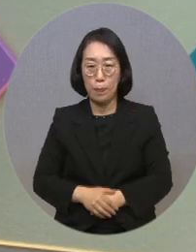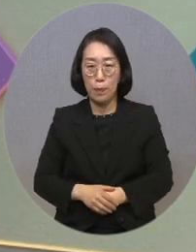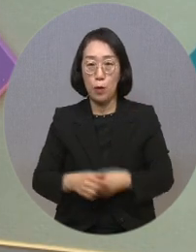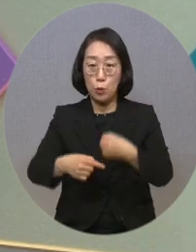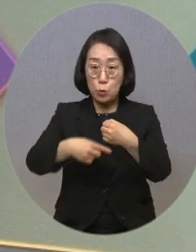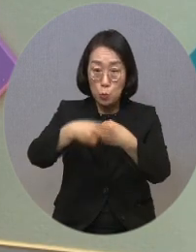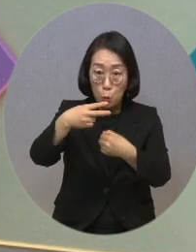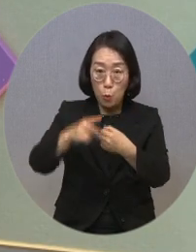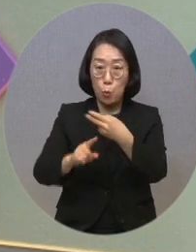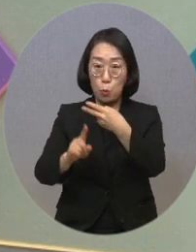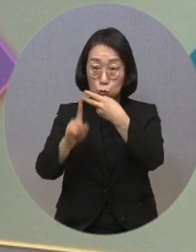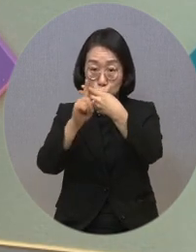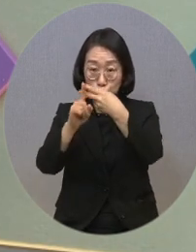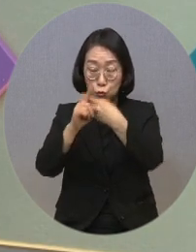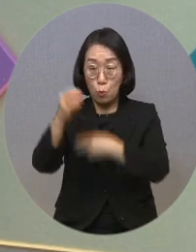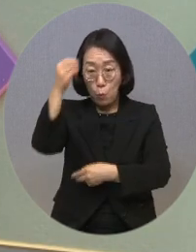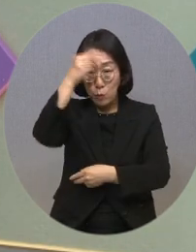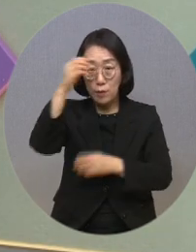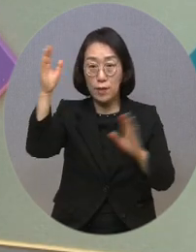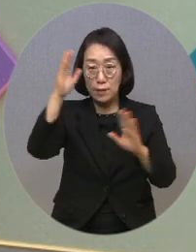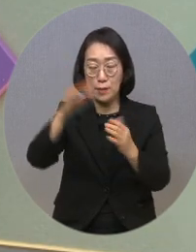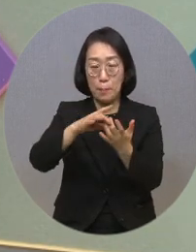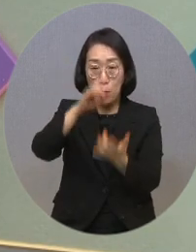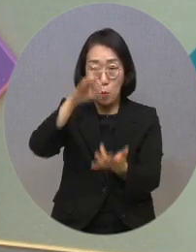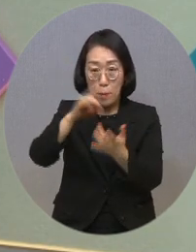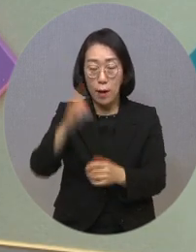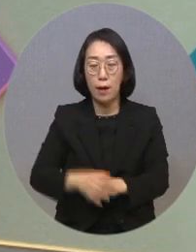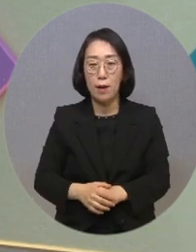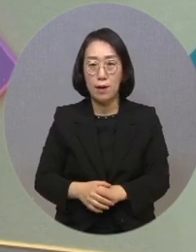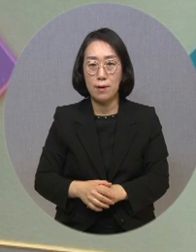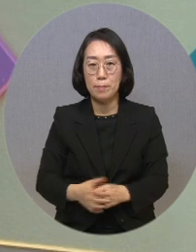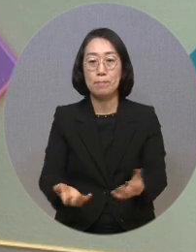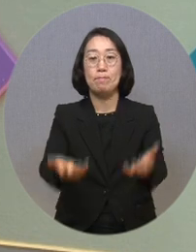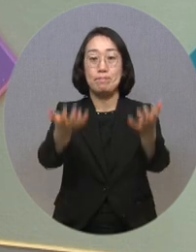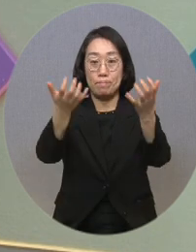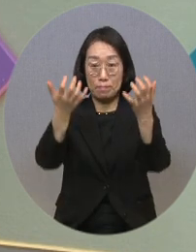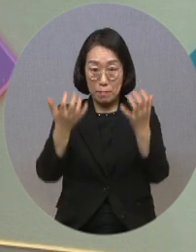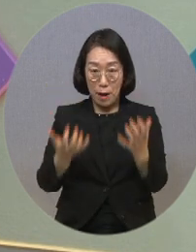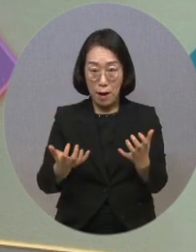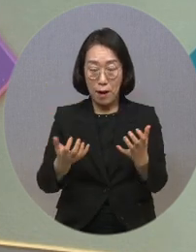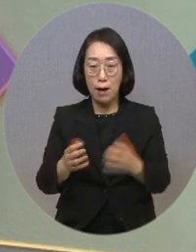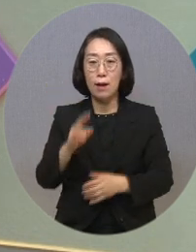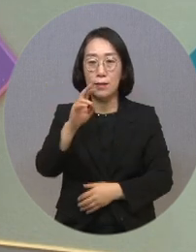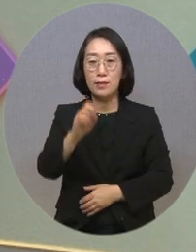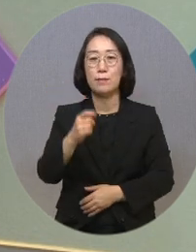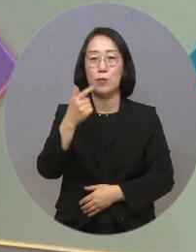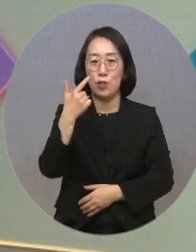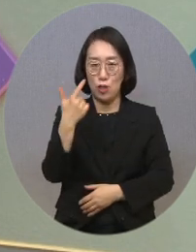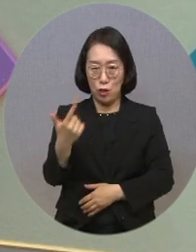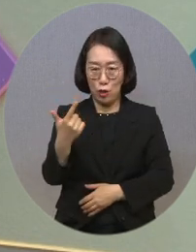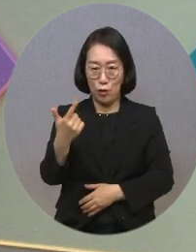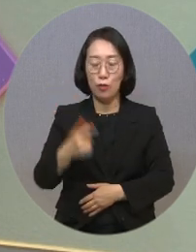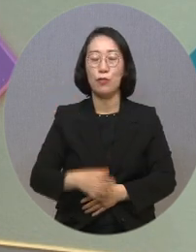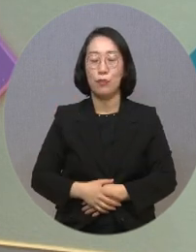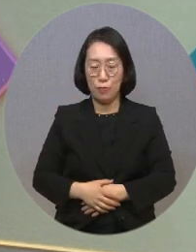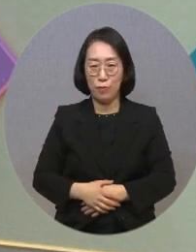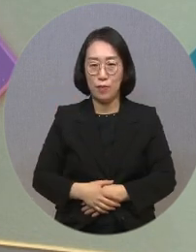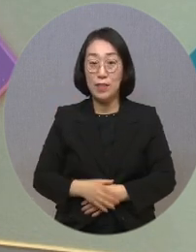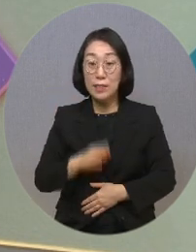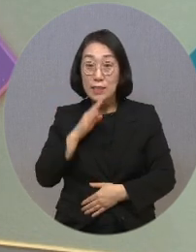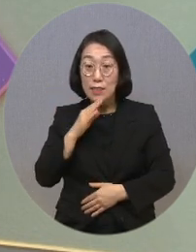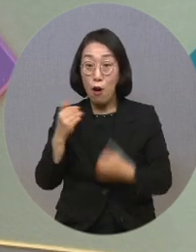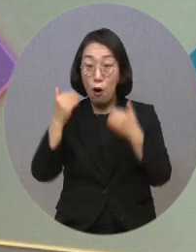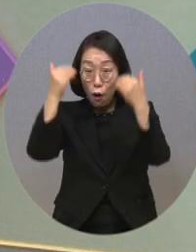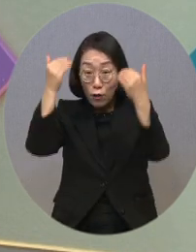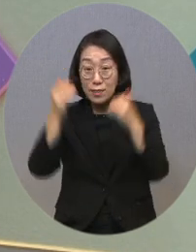고 학생들 네. 26분을 선발을 해서 청소년 의회도 26명으로 네. 구성을 네. 했다 이 말씀이시죠? 똑같이